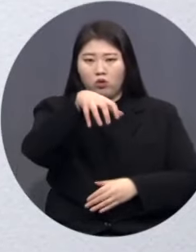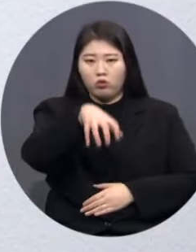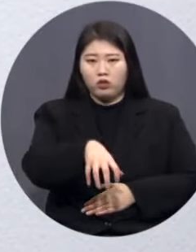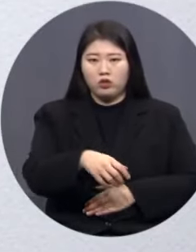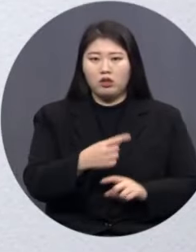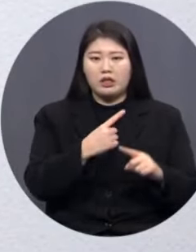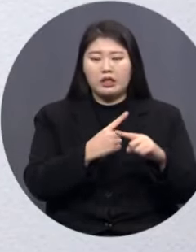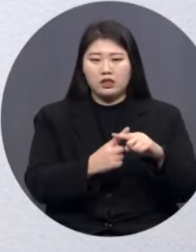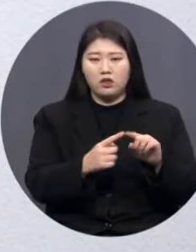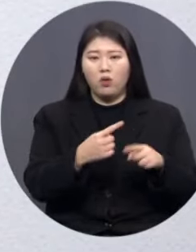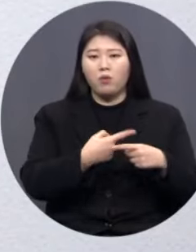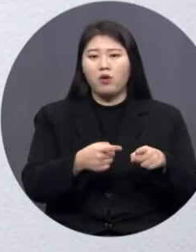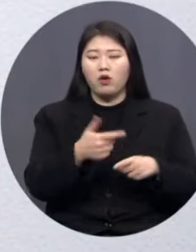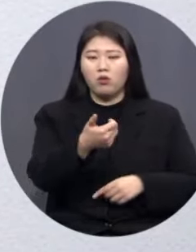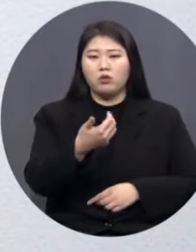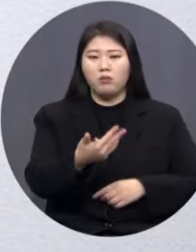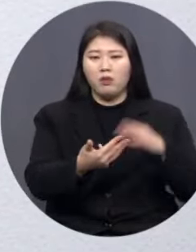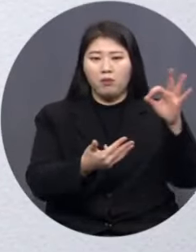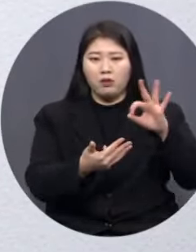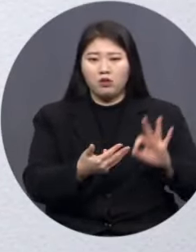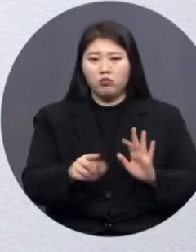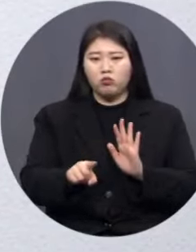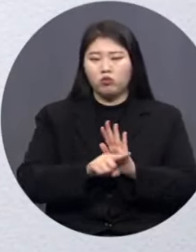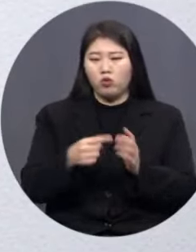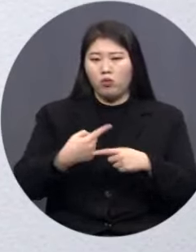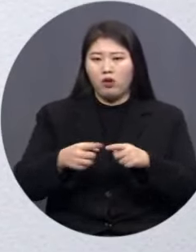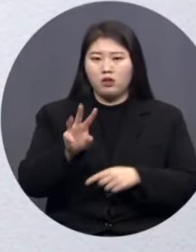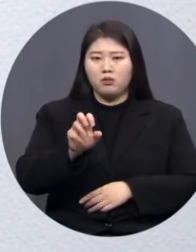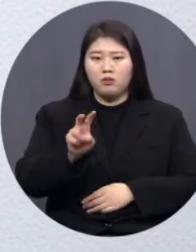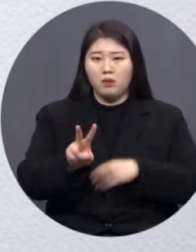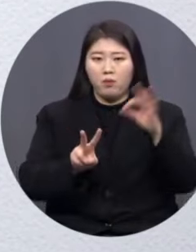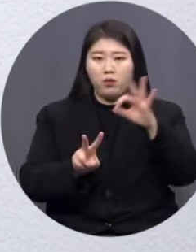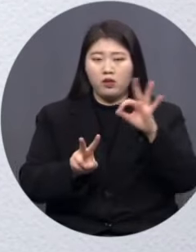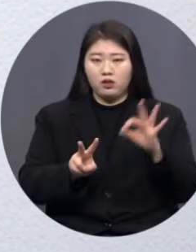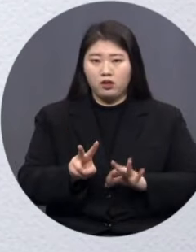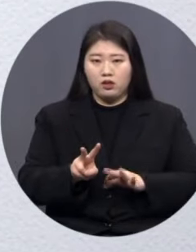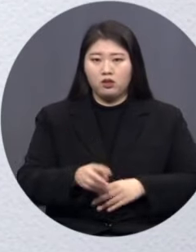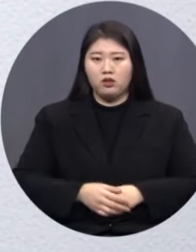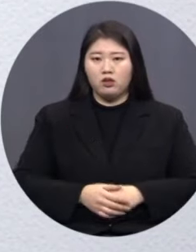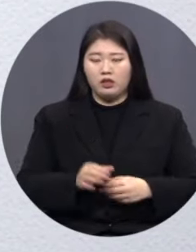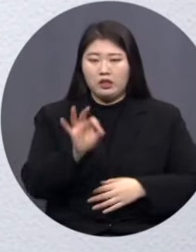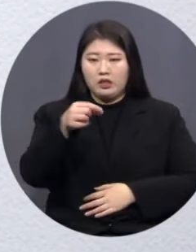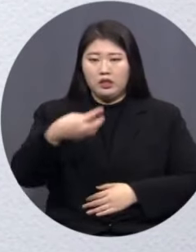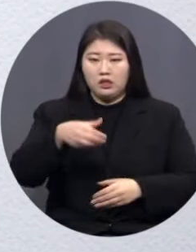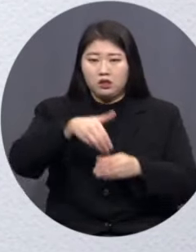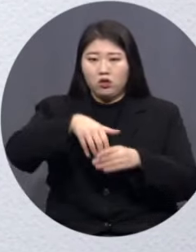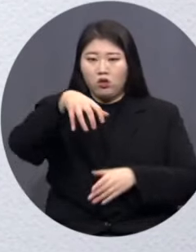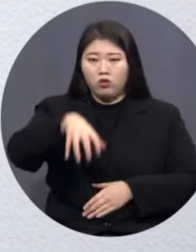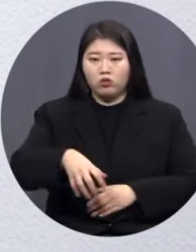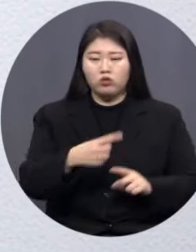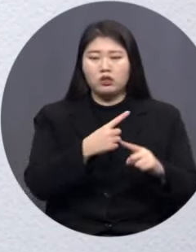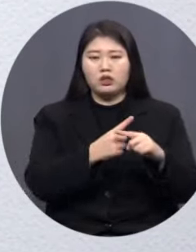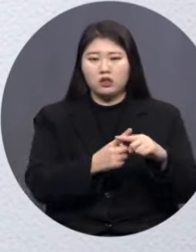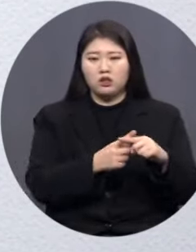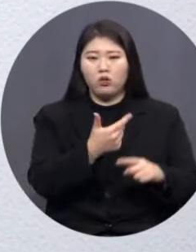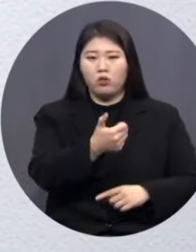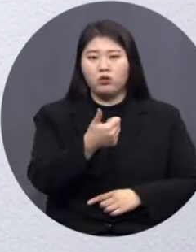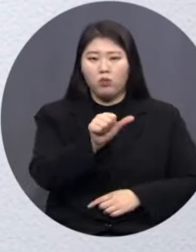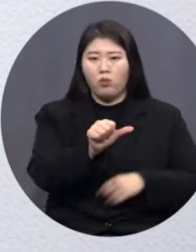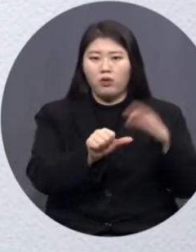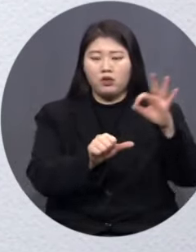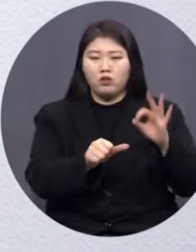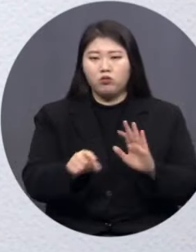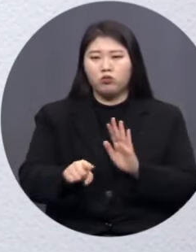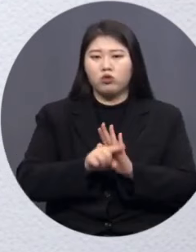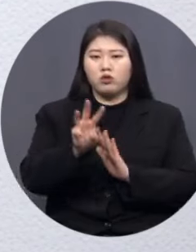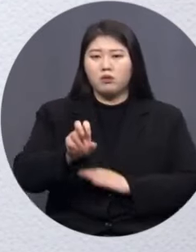긍정평가 58% 부정평가 32% 선거구는 긍정 55% 부정